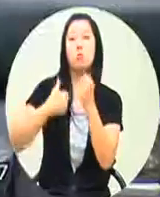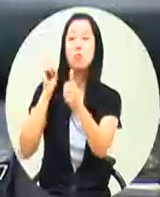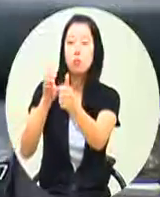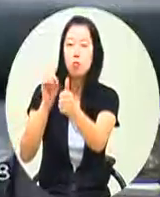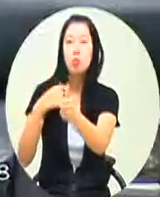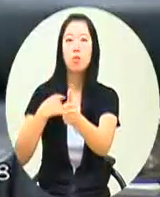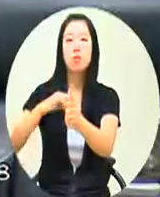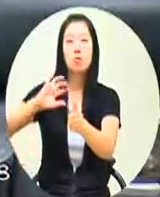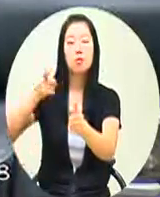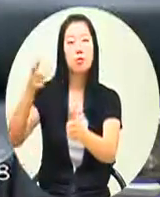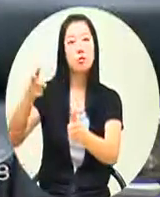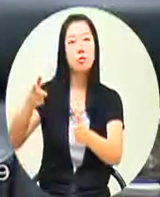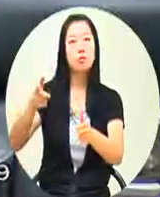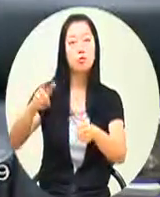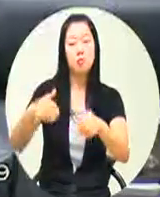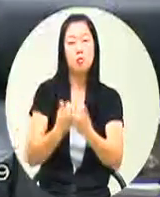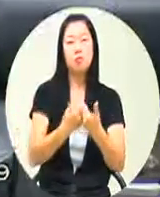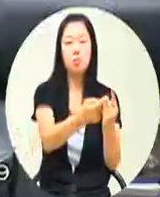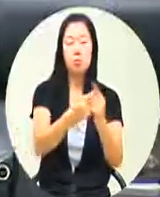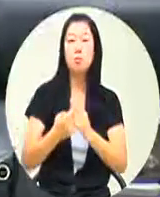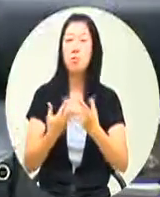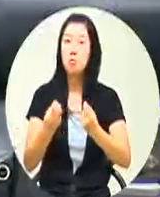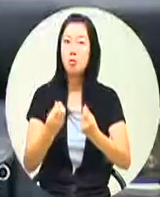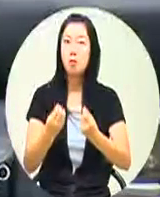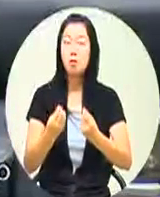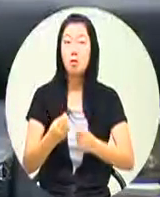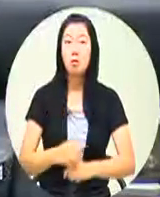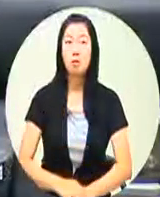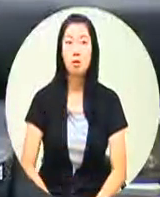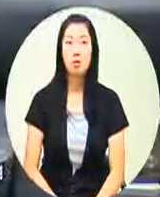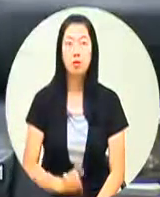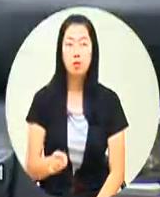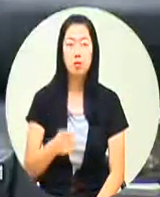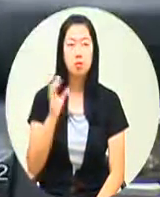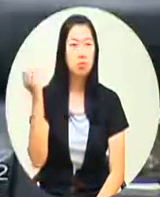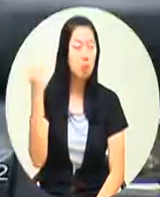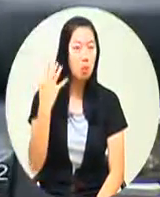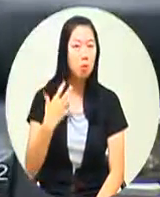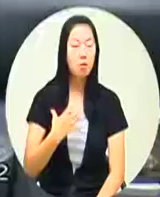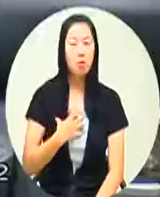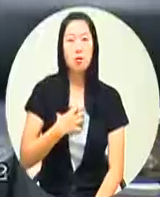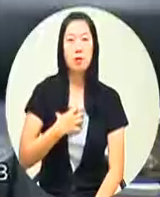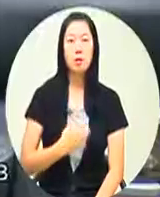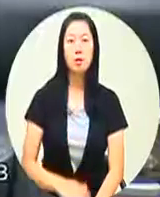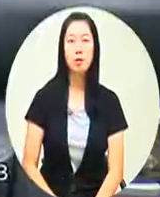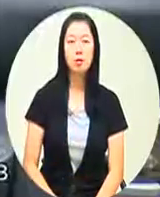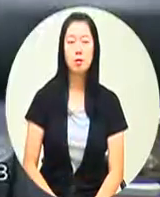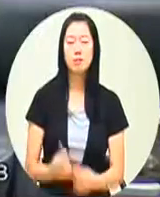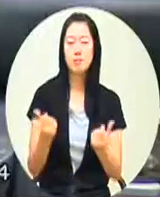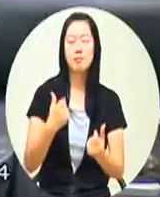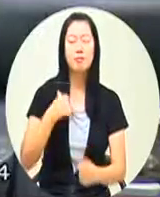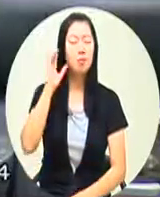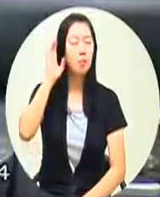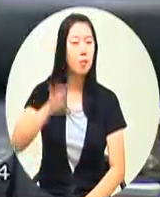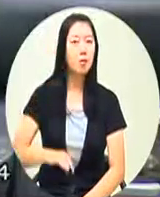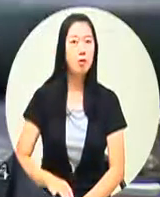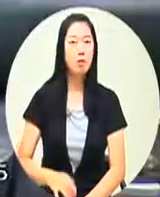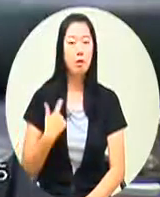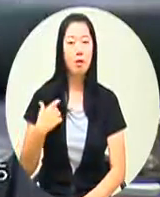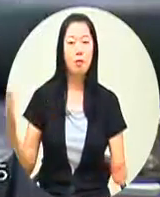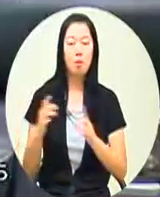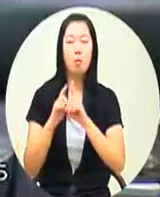是安那恁拢无来，等到人是什么人来？哎，我们会很傻眼哎，好像我们不关心，然后会刊我们也不